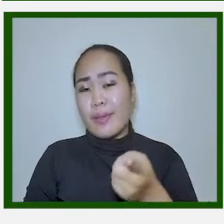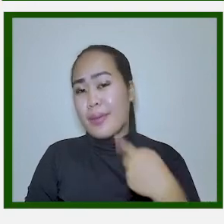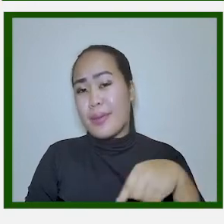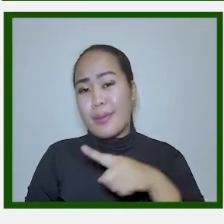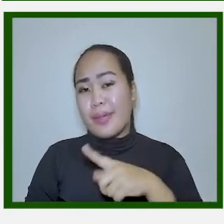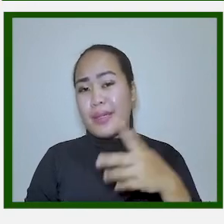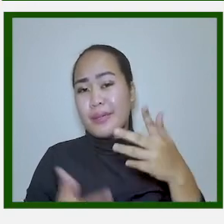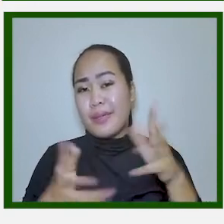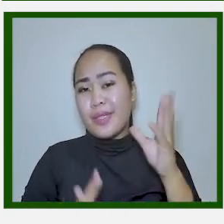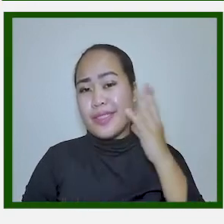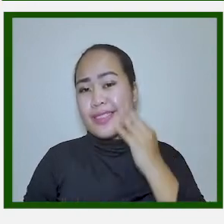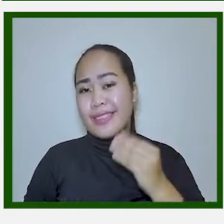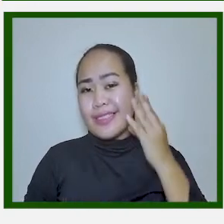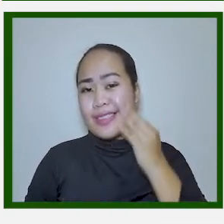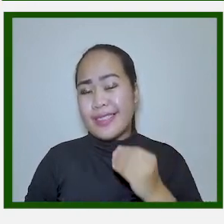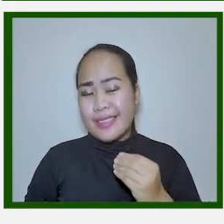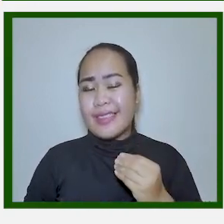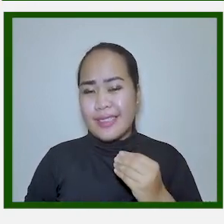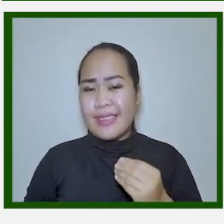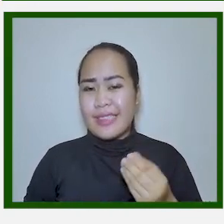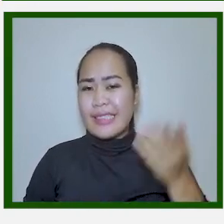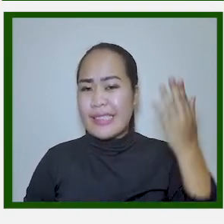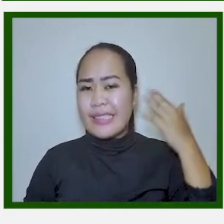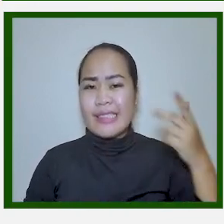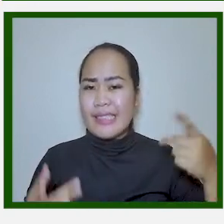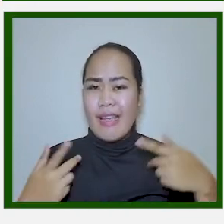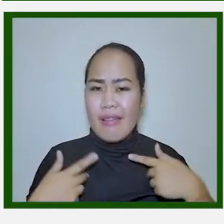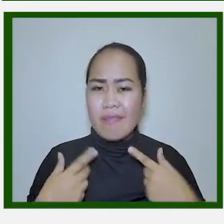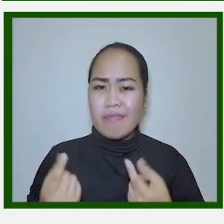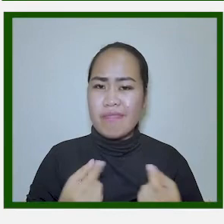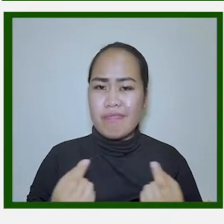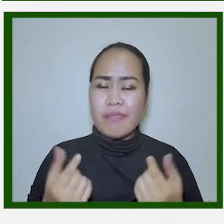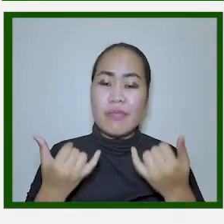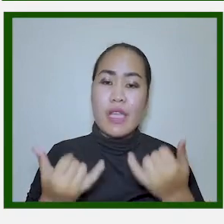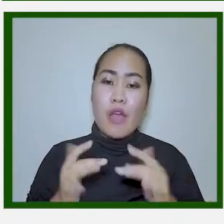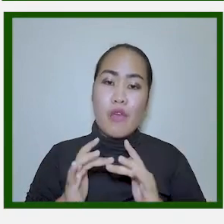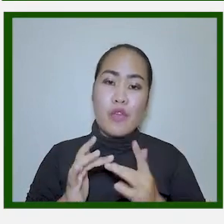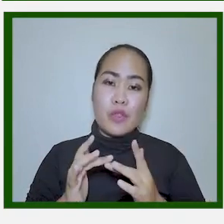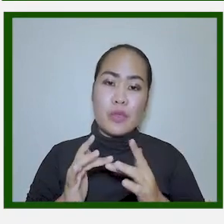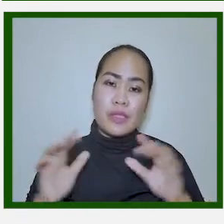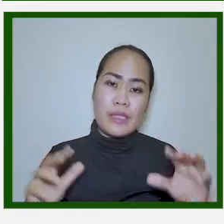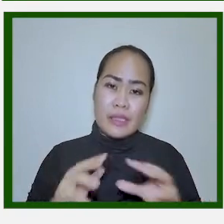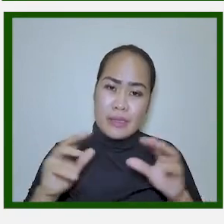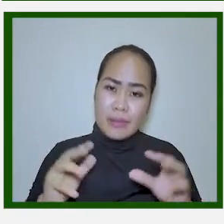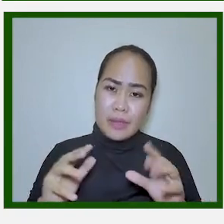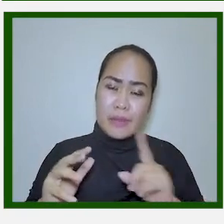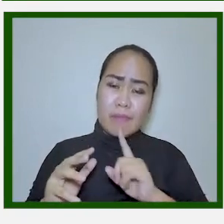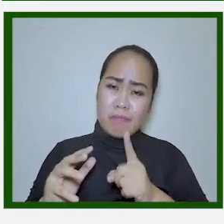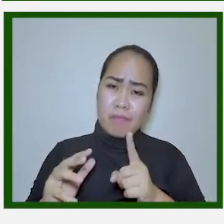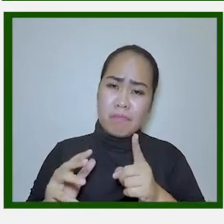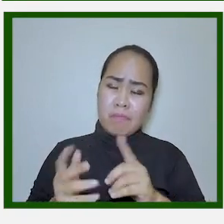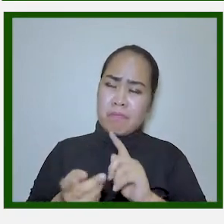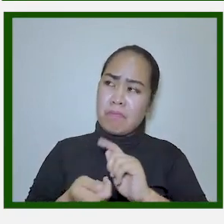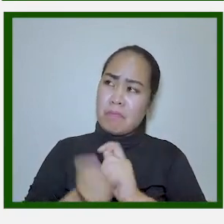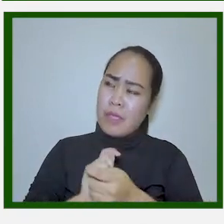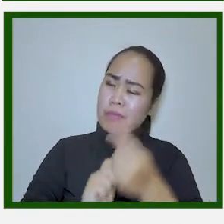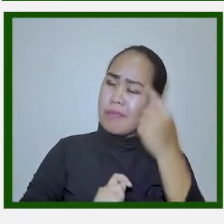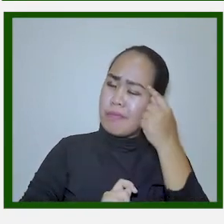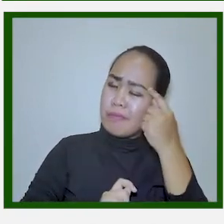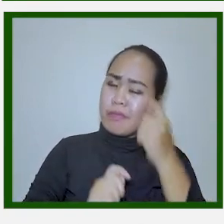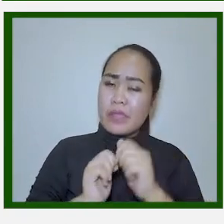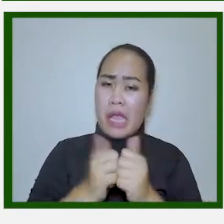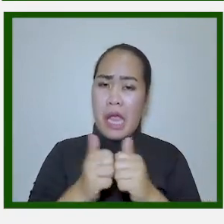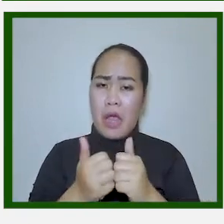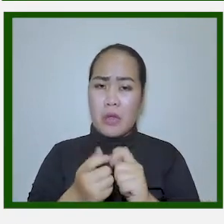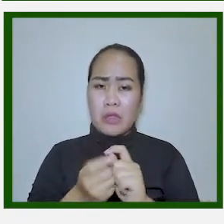virtual platforms, no? So, kahit pa paano, na ating naisasagawa, no, at naisasakatuparan pa rin ang ilang mga programa dito